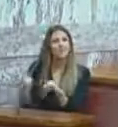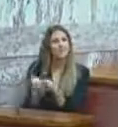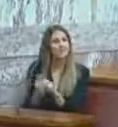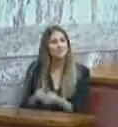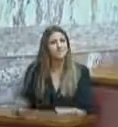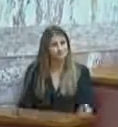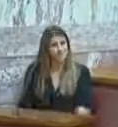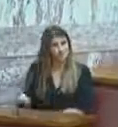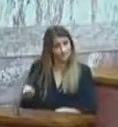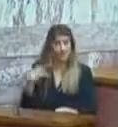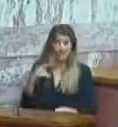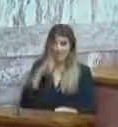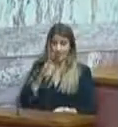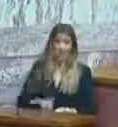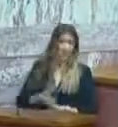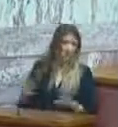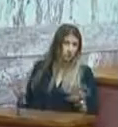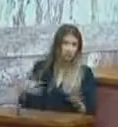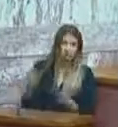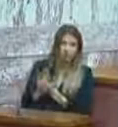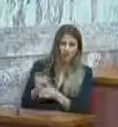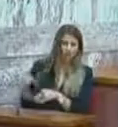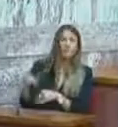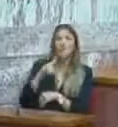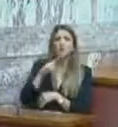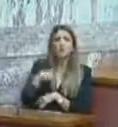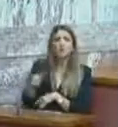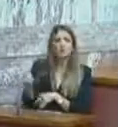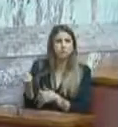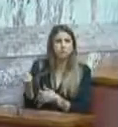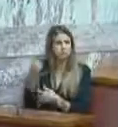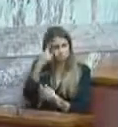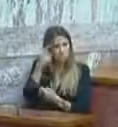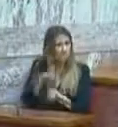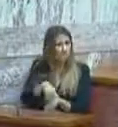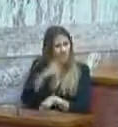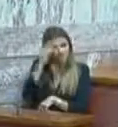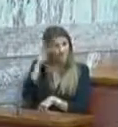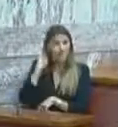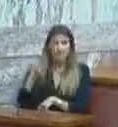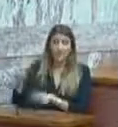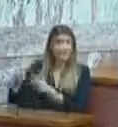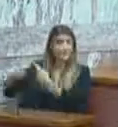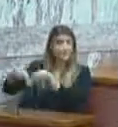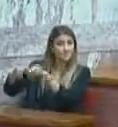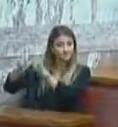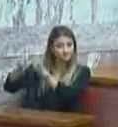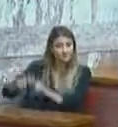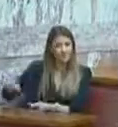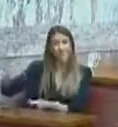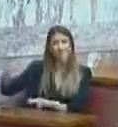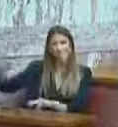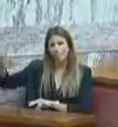δυνατότητα, είχατε μάλλον την υποχρέωση με βάση την απόφαση, έτσι όπως εσείς ως πλειοψηφία την ορίσατε, να εξετάσετε τα πραγματικά ζητήματα του